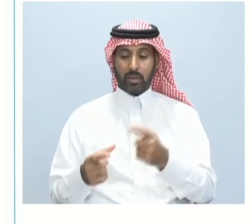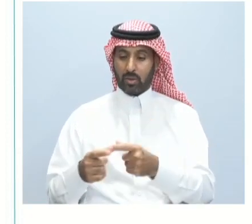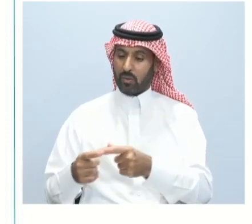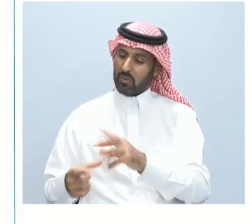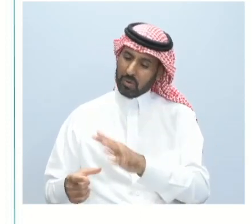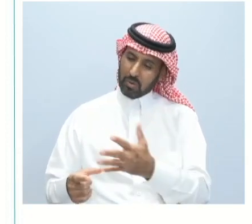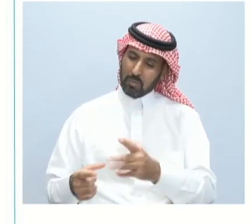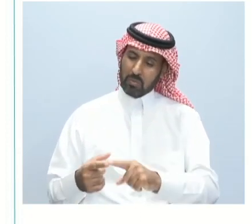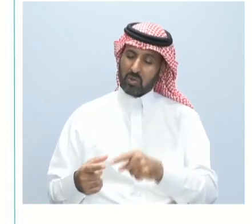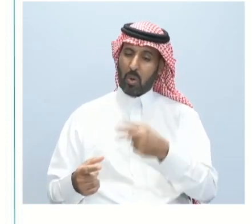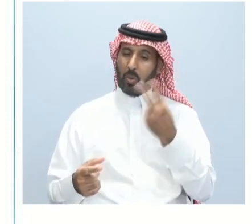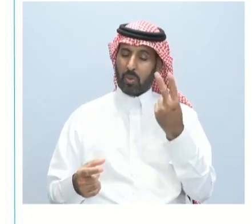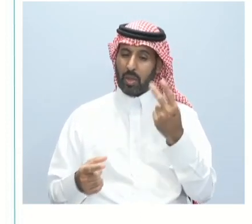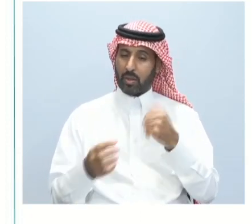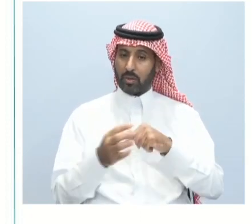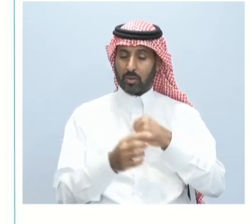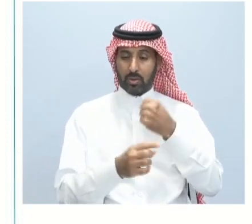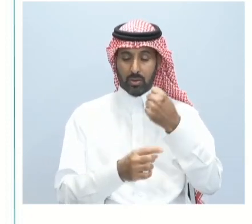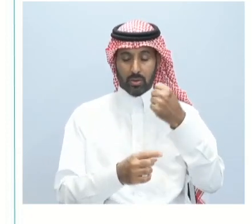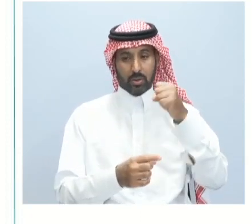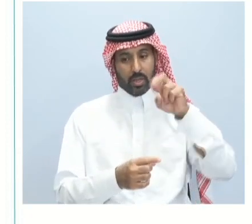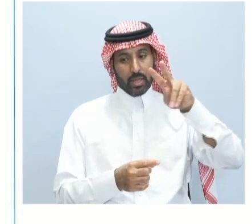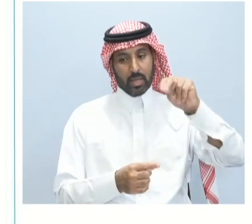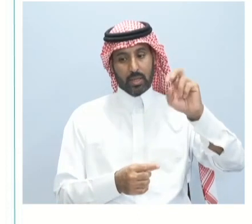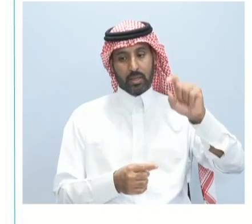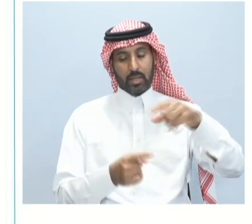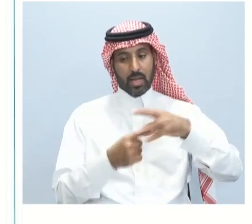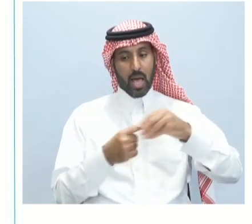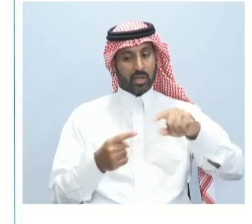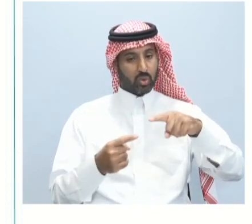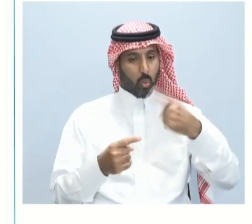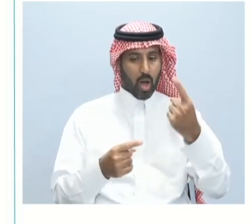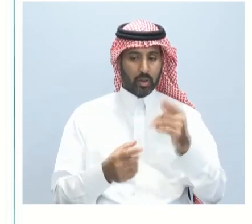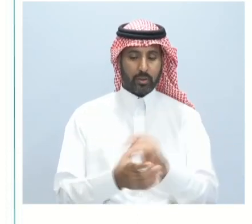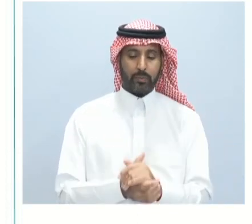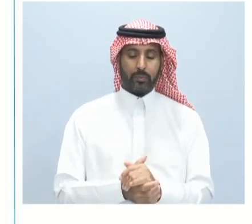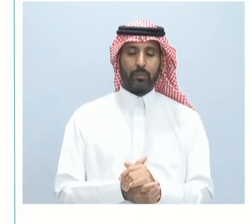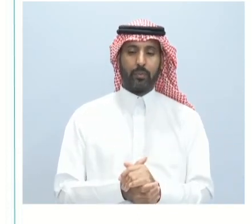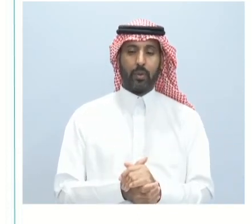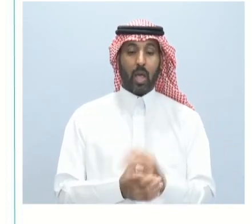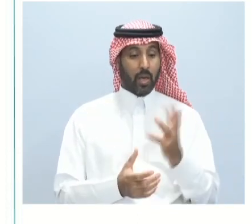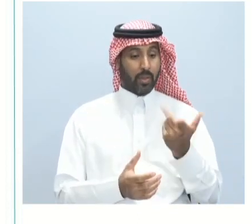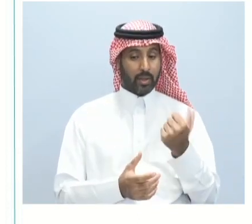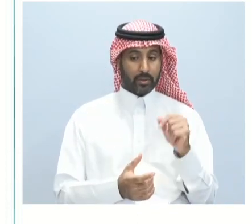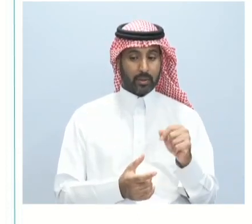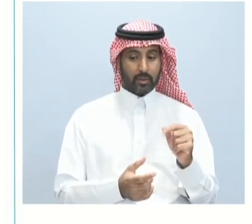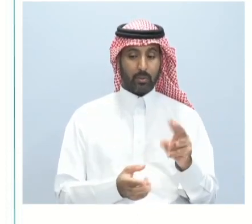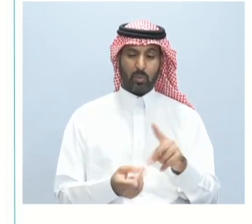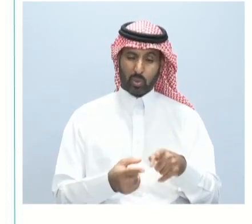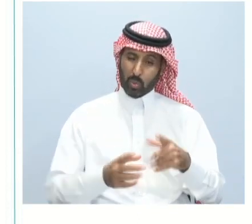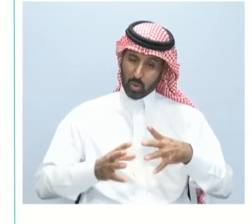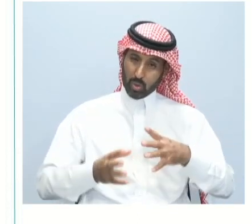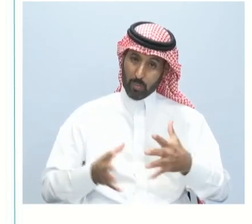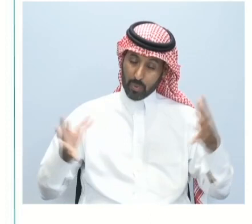يساوي 2 اس ان ناقص 1 حيث ان هو عدد العمال المعطى هذا العدد سيصبح كبيرا